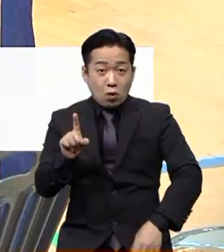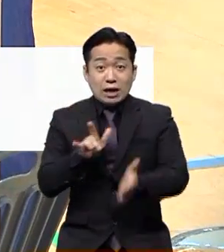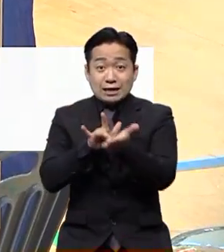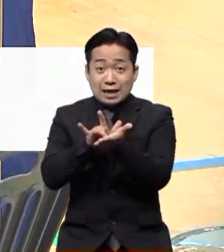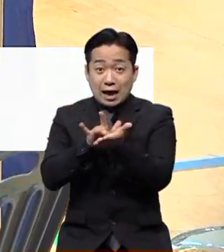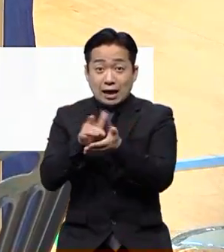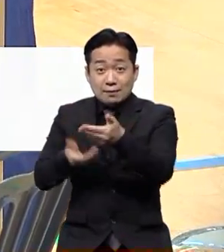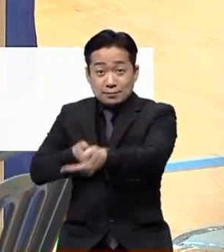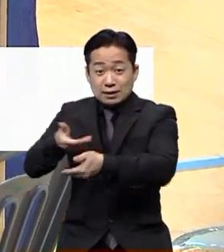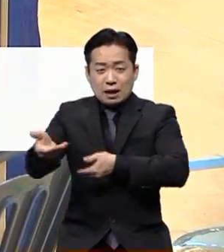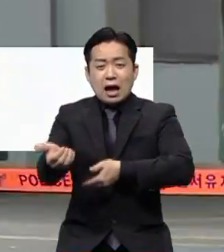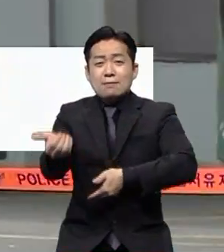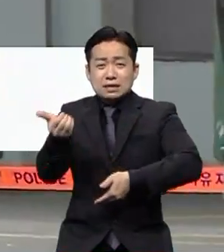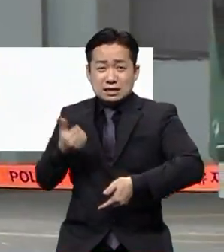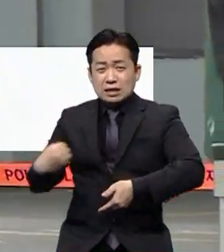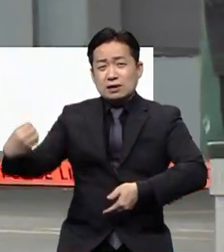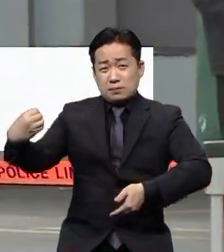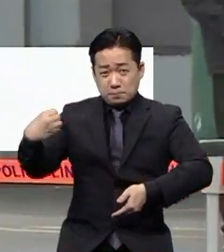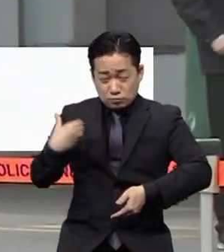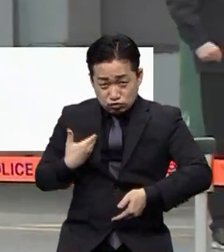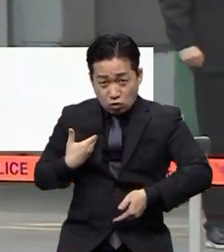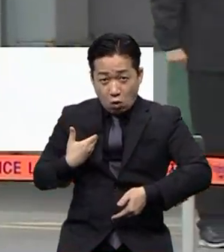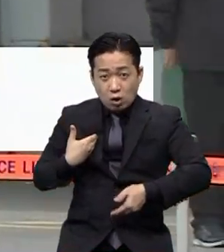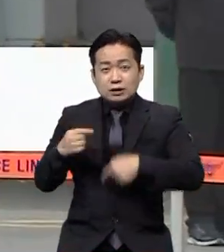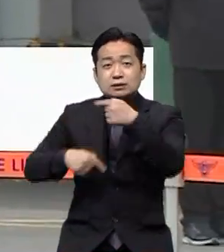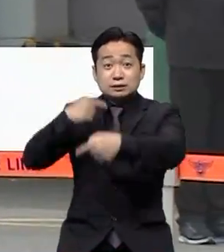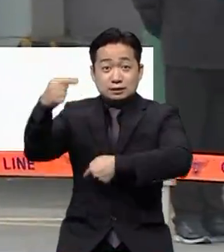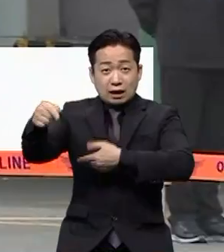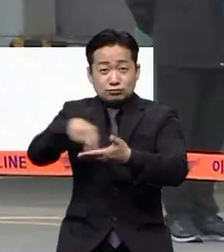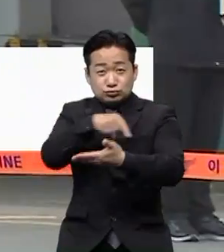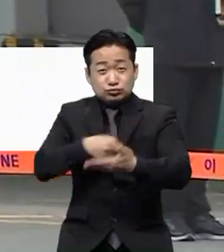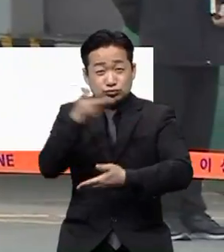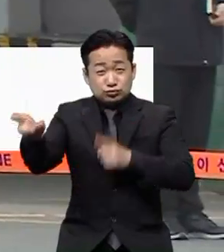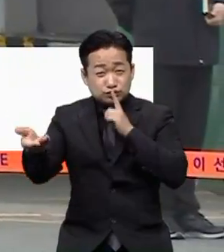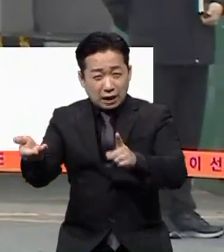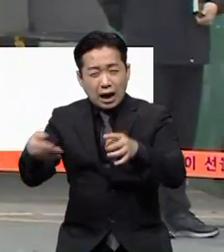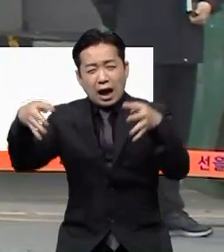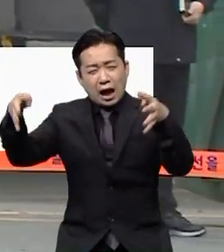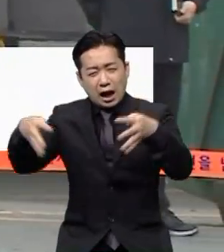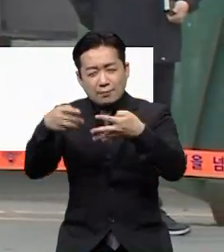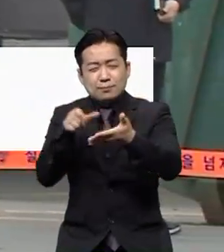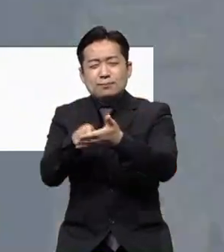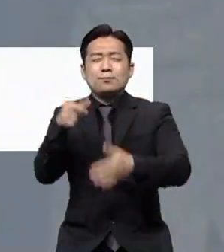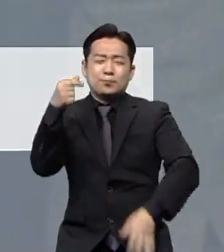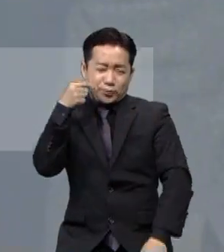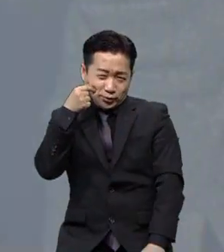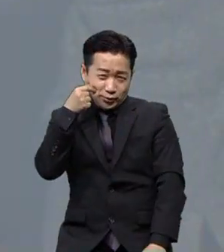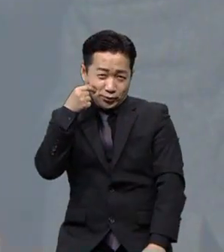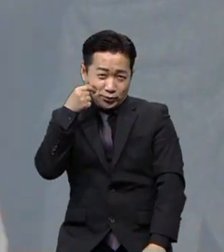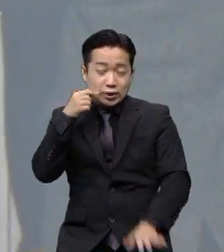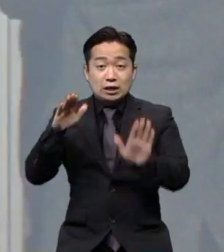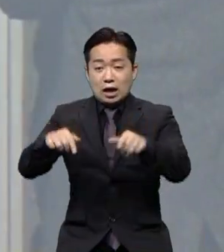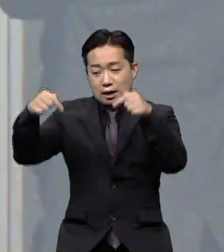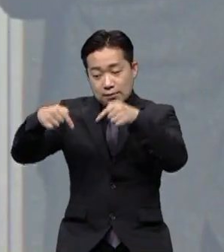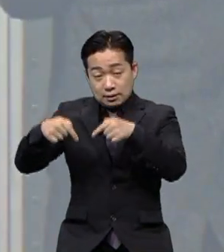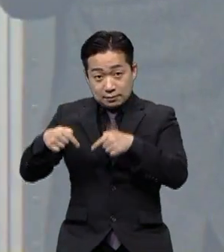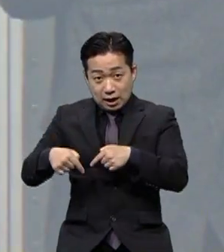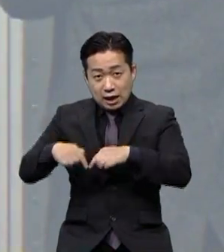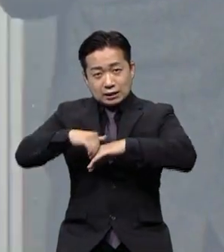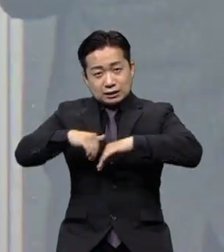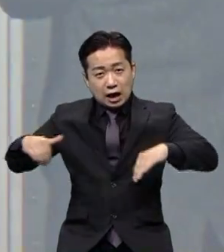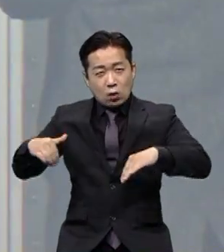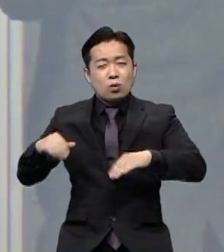즉 미리 공급받고 되갚는 방식은 합의엔 담기지 못했습니다. 본격적인 백신 협의는 별도로